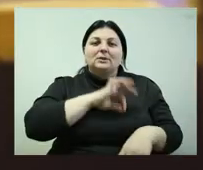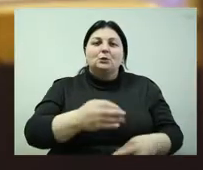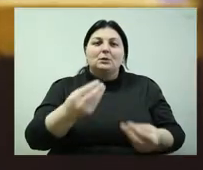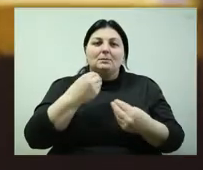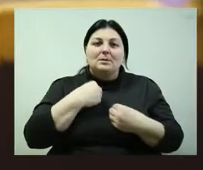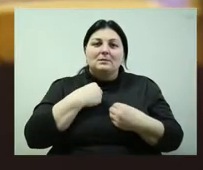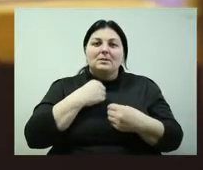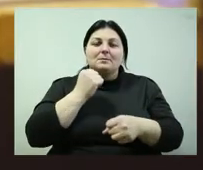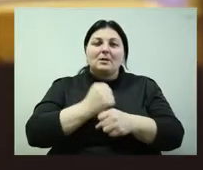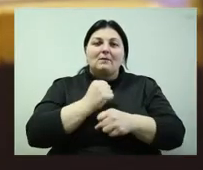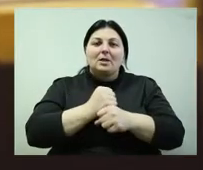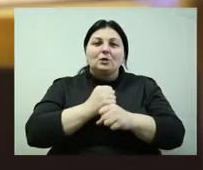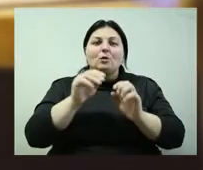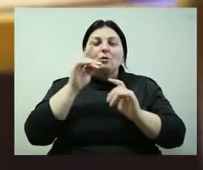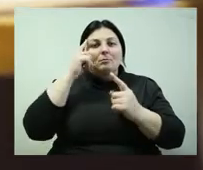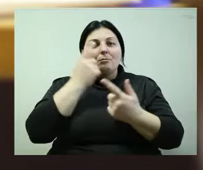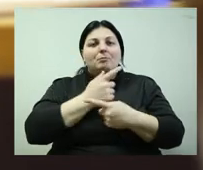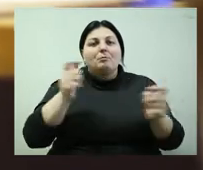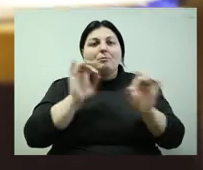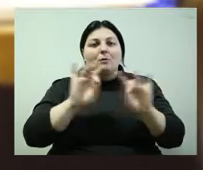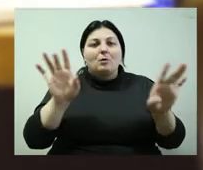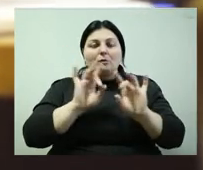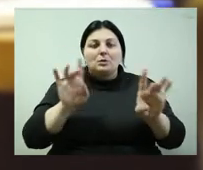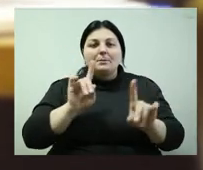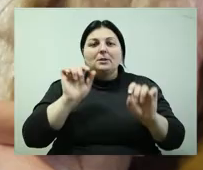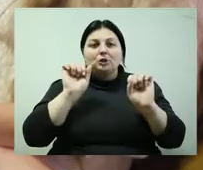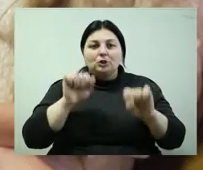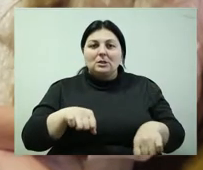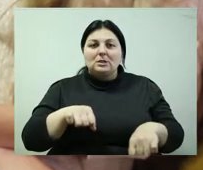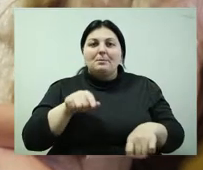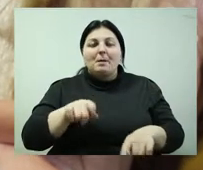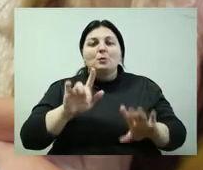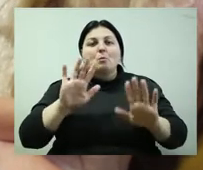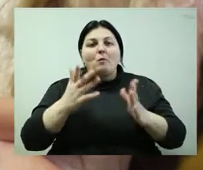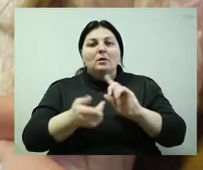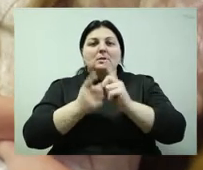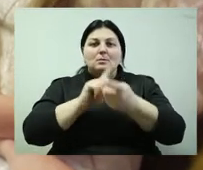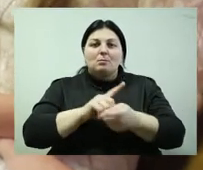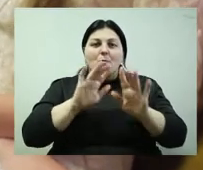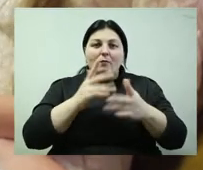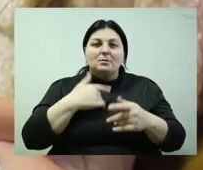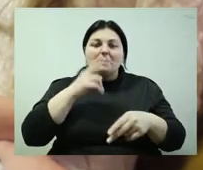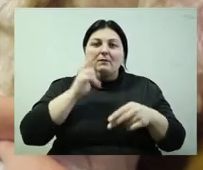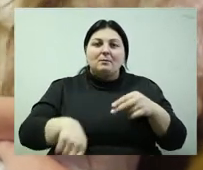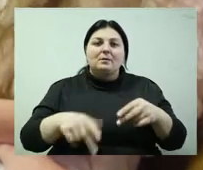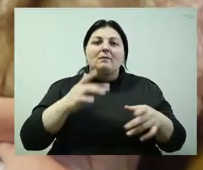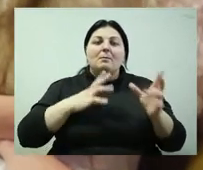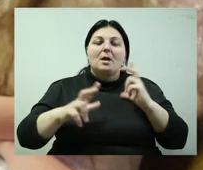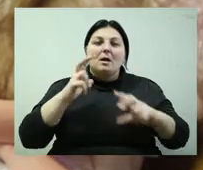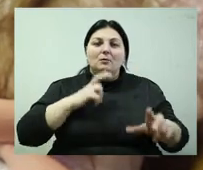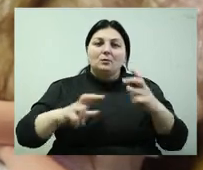გამოკვლევაც საშუალებას გვაძლევს გავაკეთოთ პროგნოზირებაც, რა შეიძლება ამა თუ იმ მოვლენას მოყვეს. ჩვენს